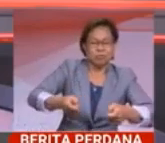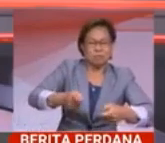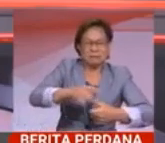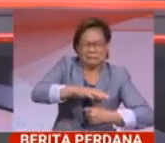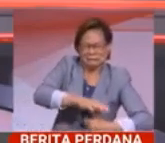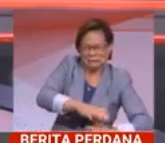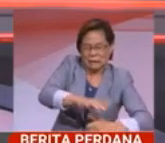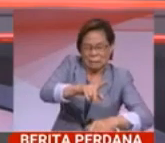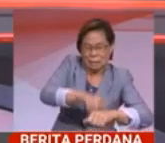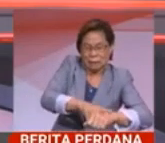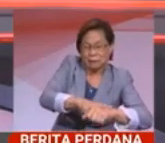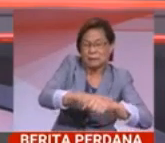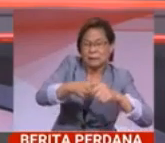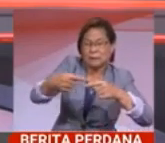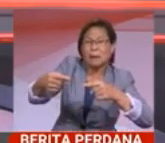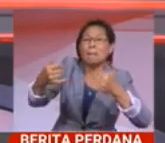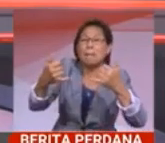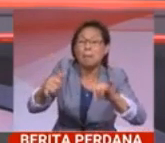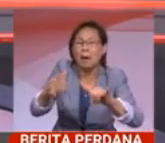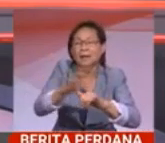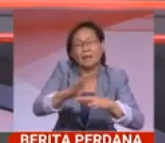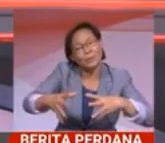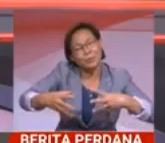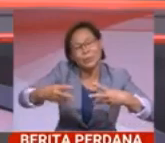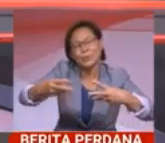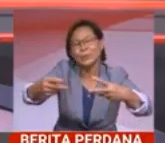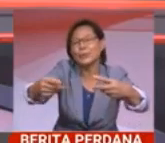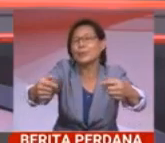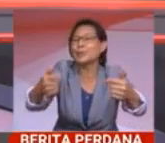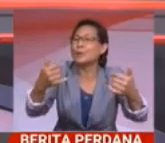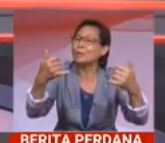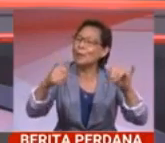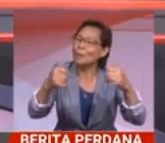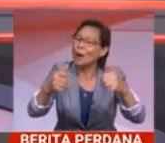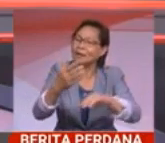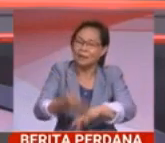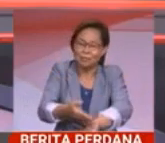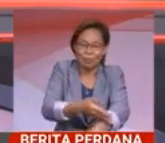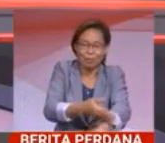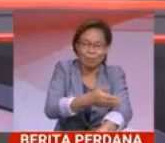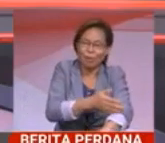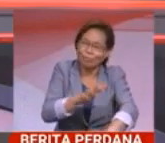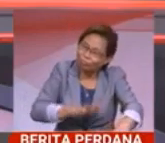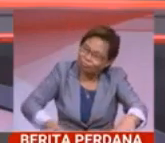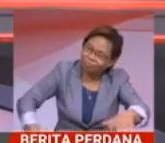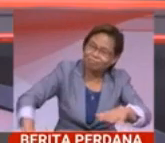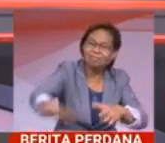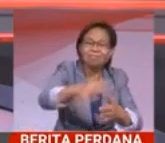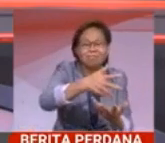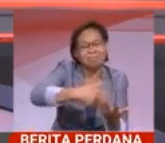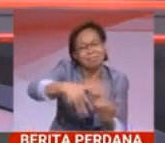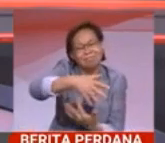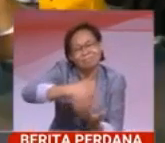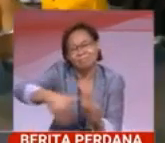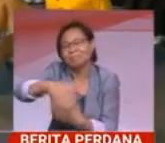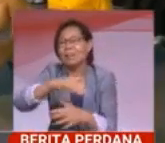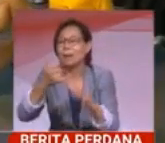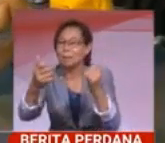tekanan ketika bermain sekaligus dapat melancarkan permainan dan memperbaiki keserasian antara pemain